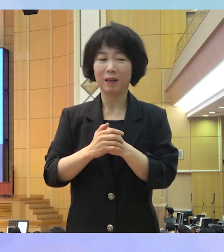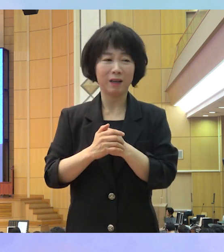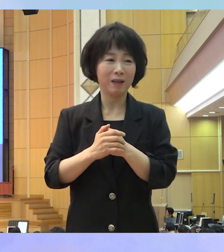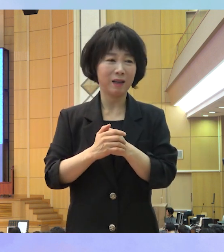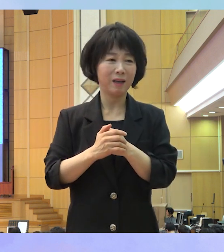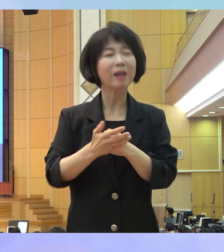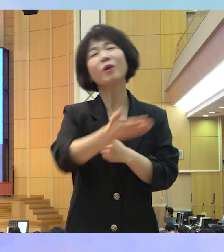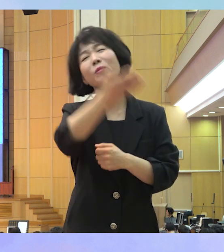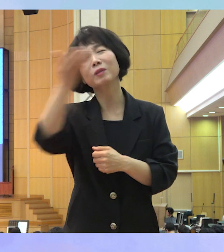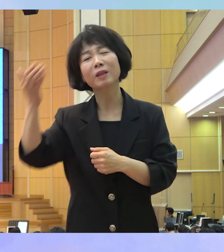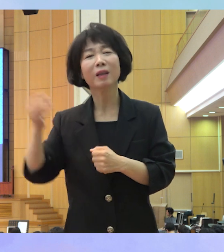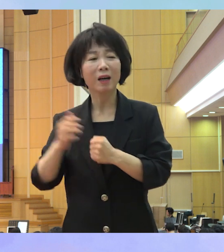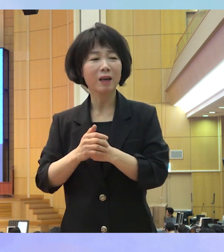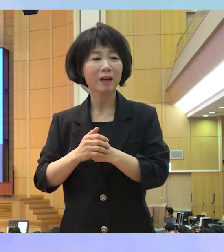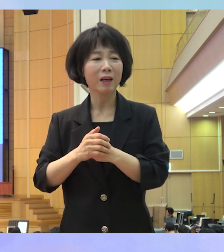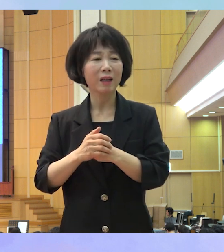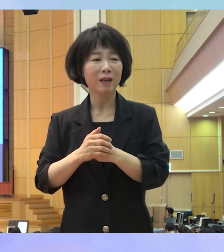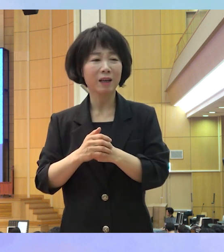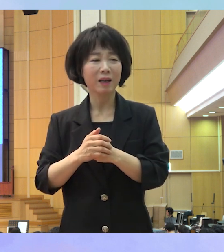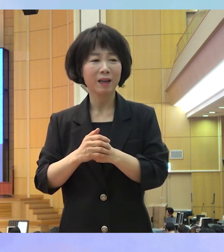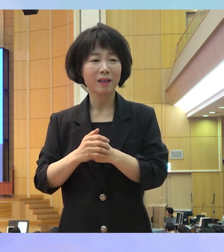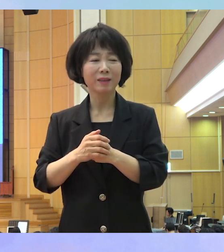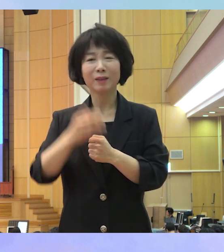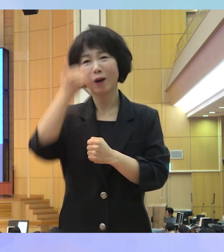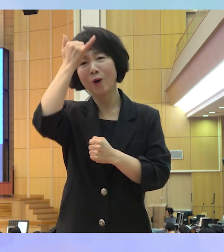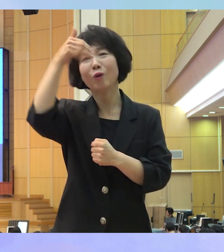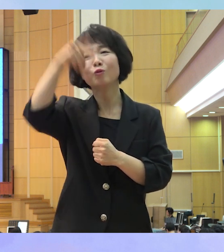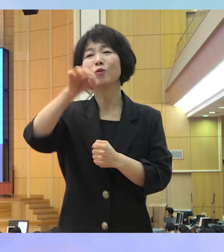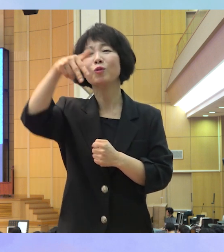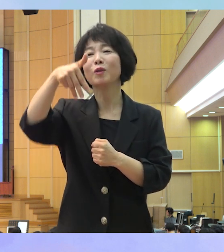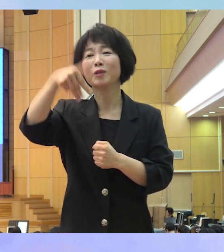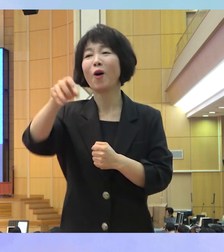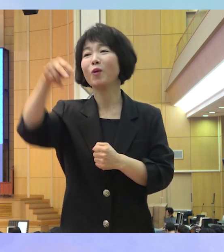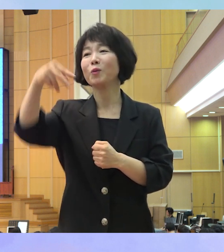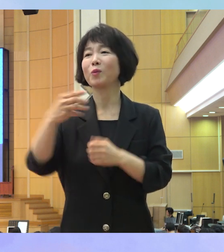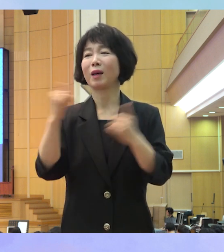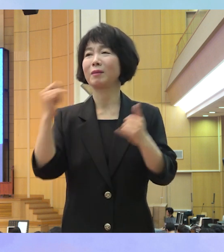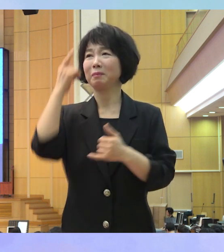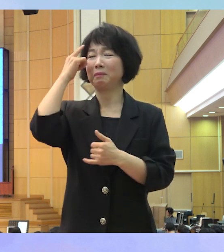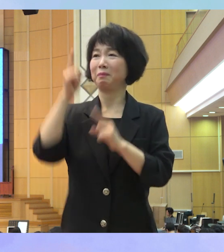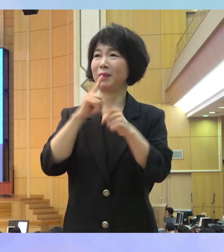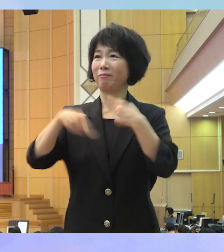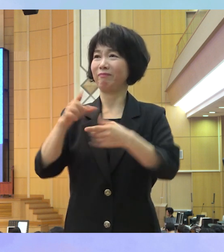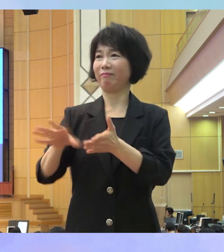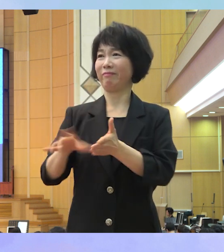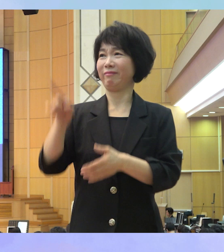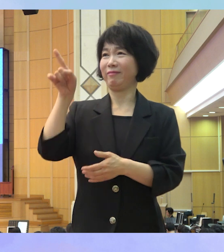그냥 좀 뭐 얘기하다 갑자기 충청도가 왔어요. 네.